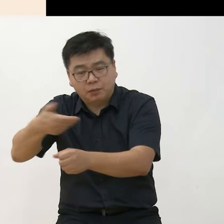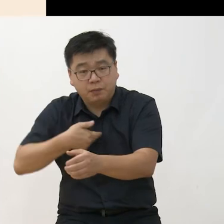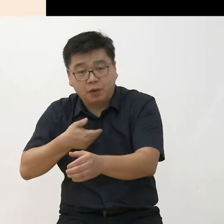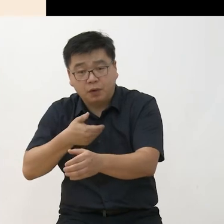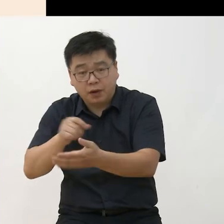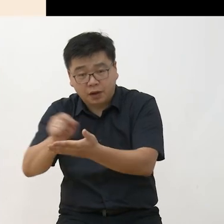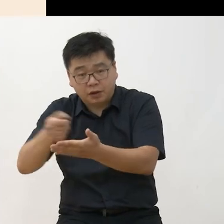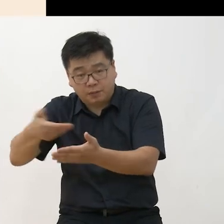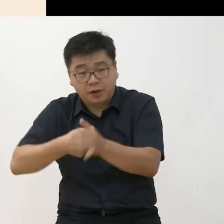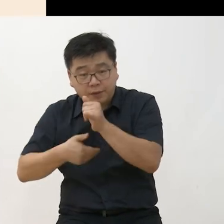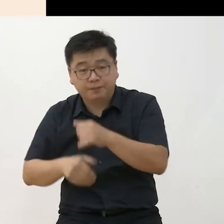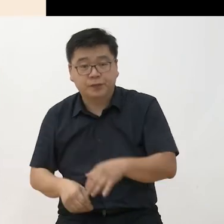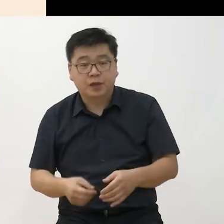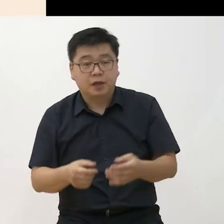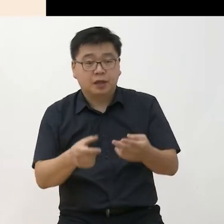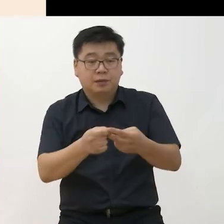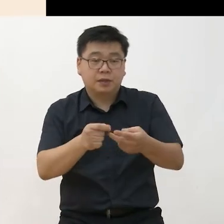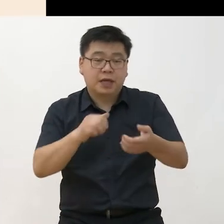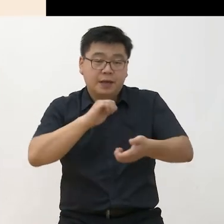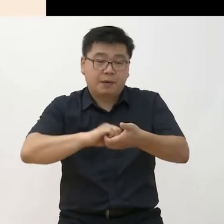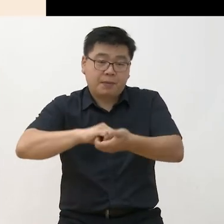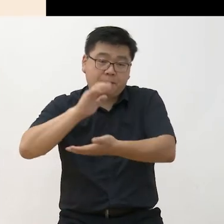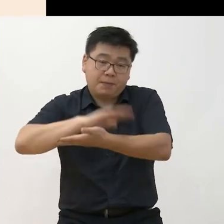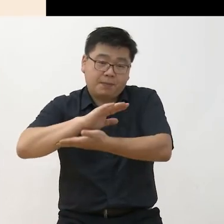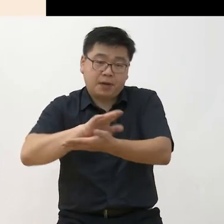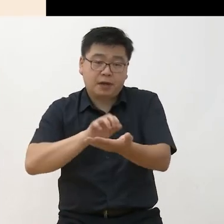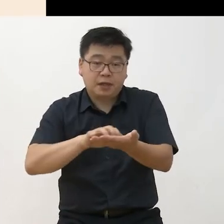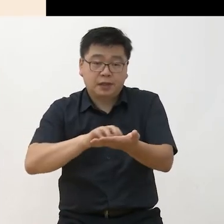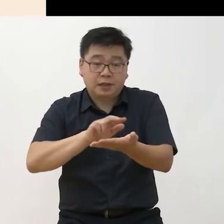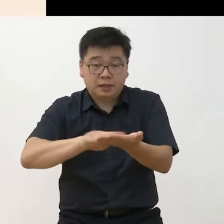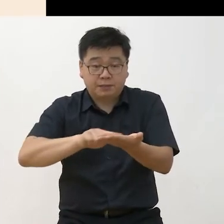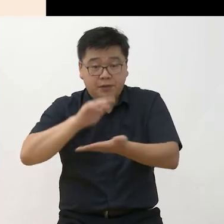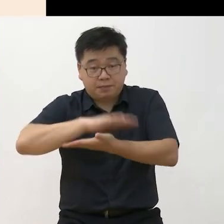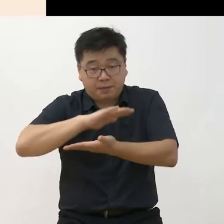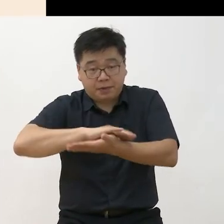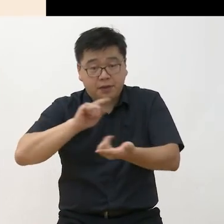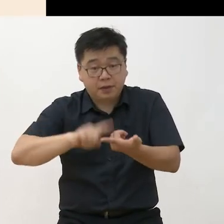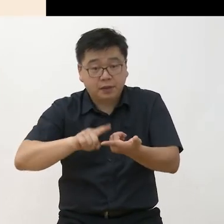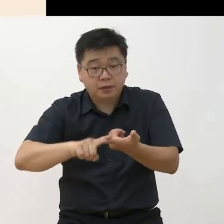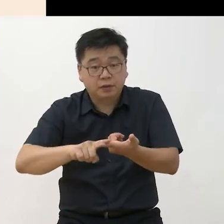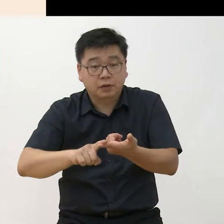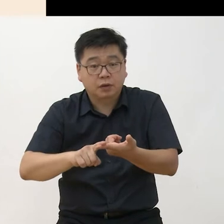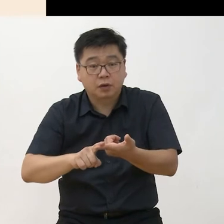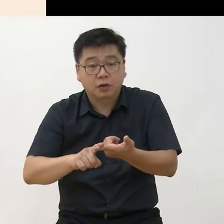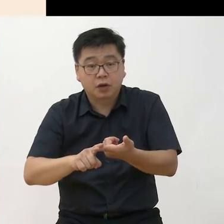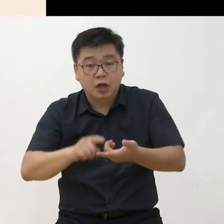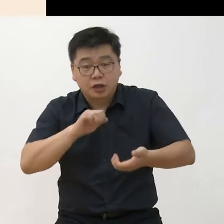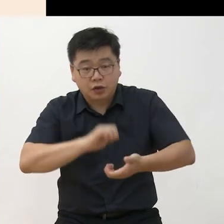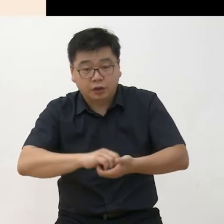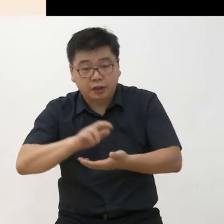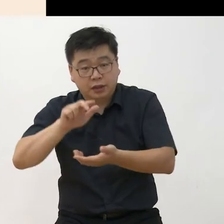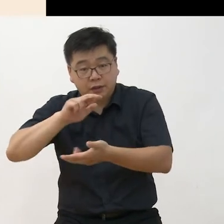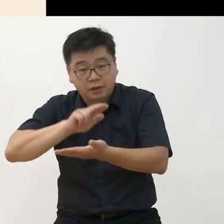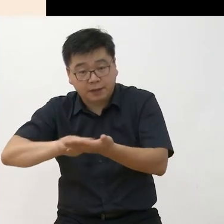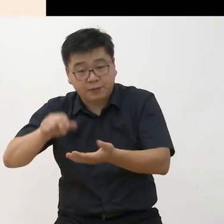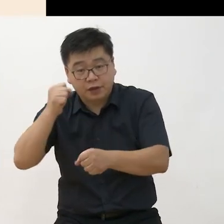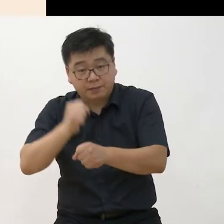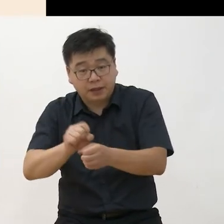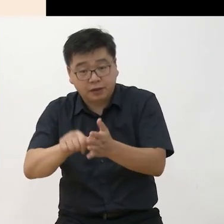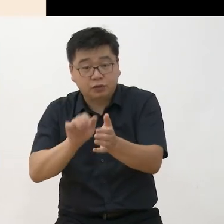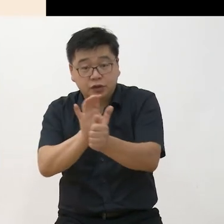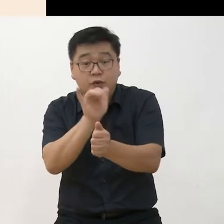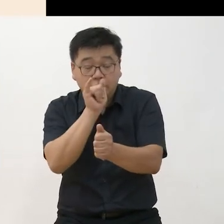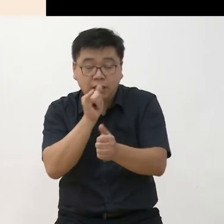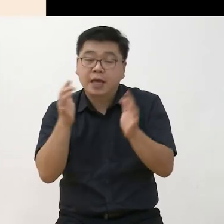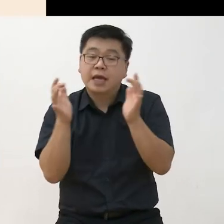그리고 이제 간행물 발간 지원은 이제 시각예술 분야의 어떤 전문 간행물 발간 지원을 하고 있고요. 온라인 매체도